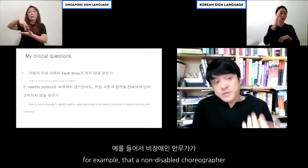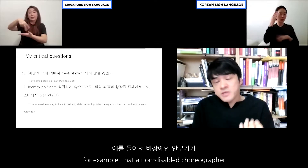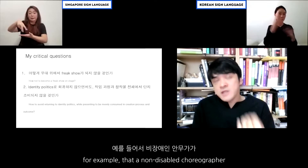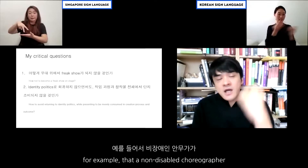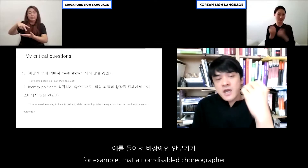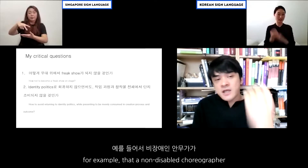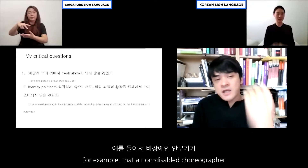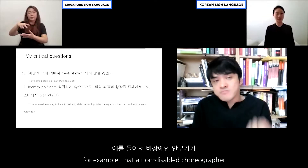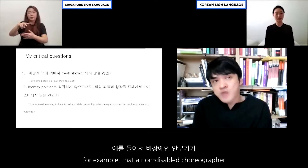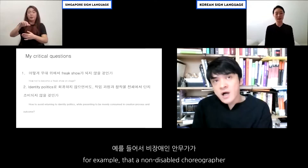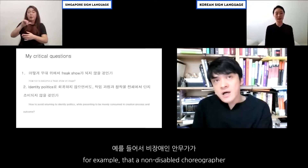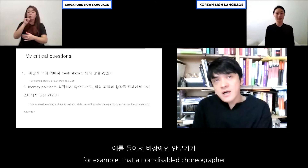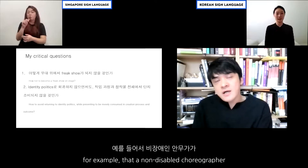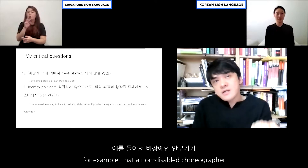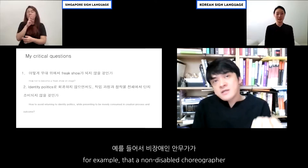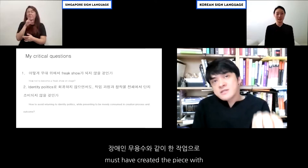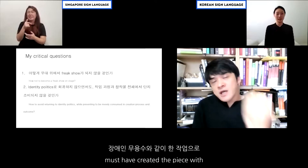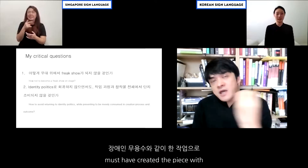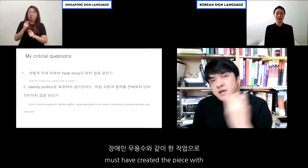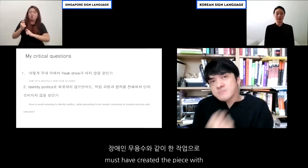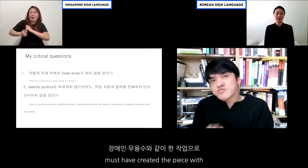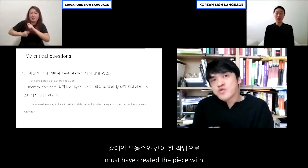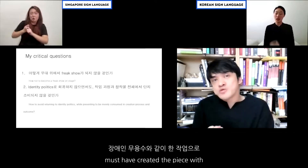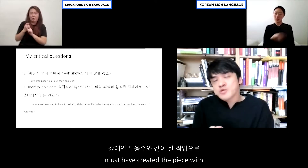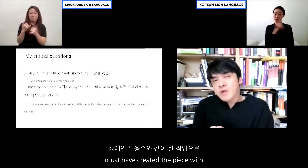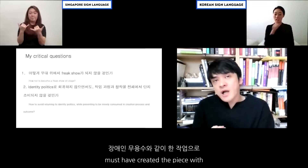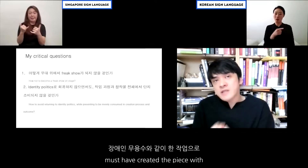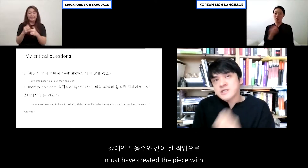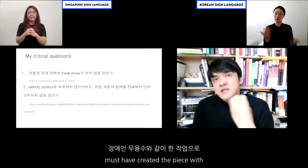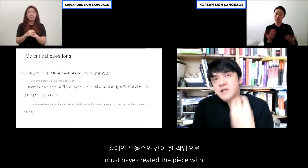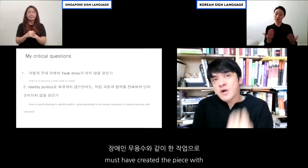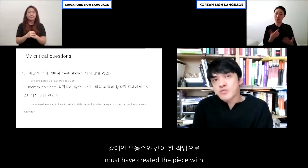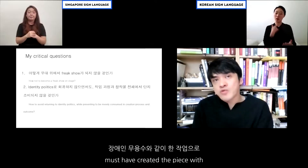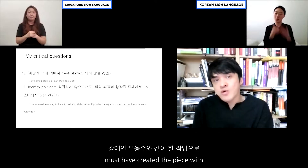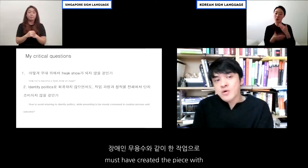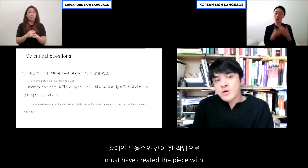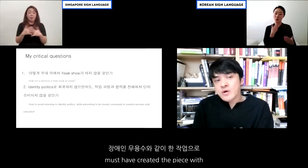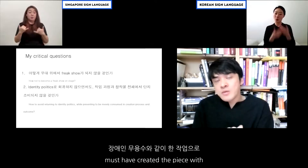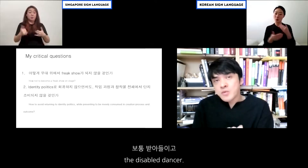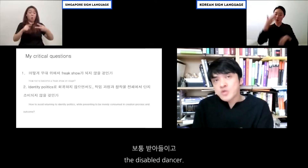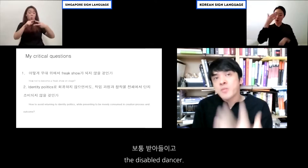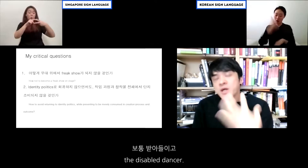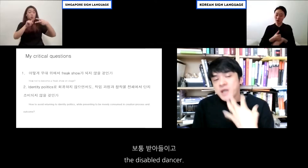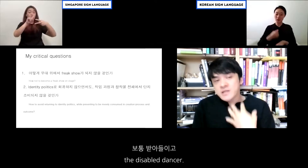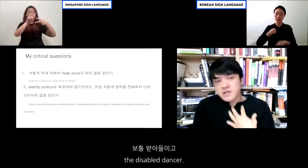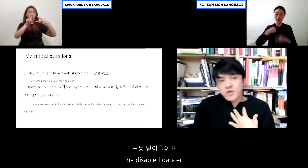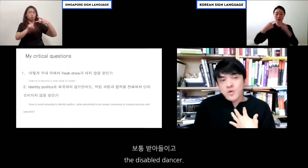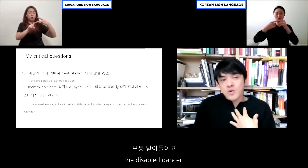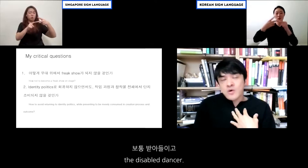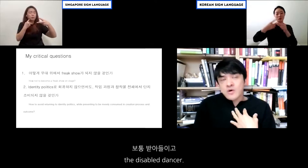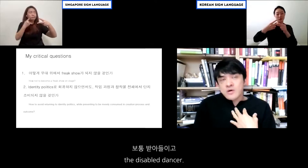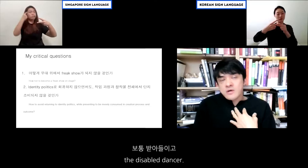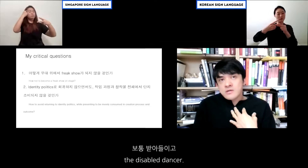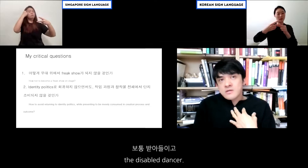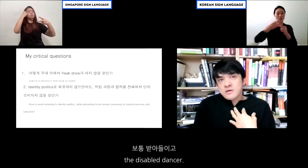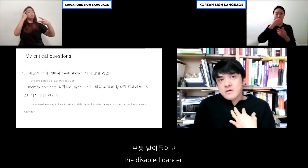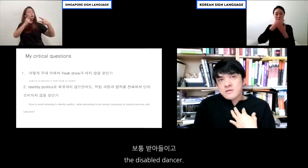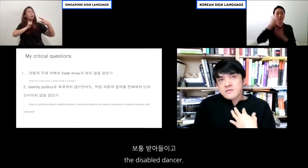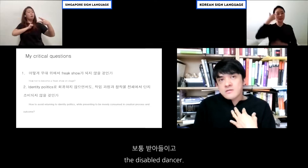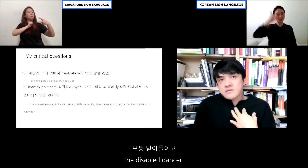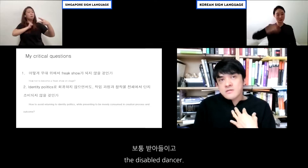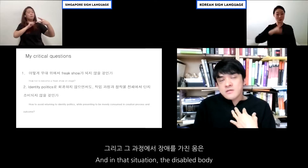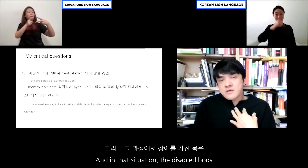예를 들어서 비장애인 안무가가 장애인 무용수와 같이 한 작업으로 보통 받아들이고